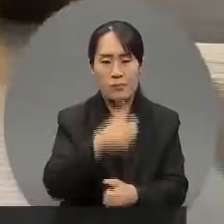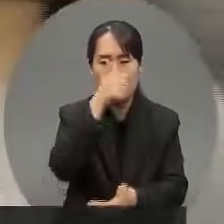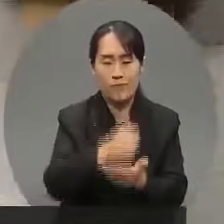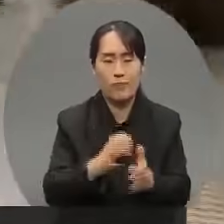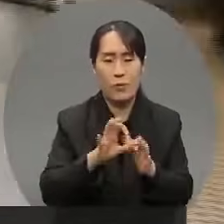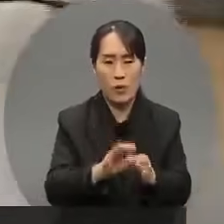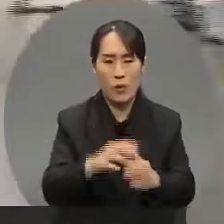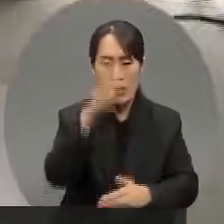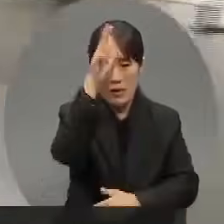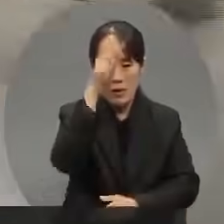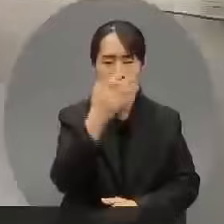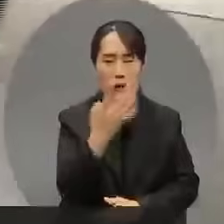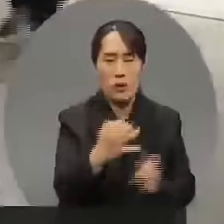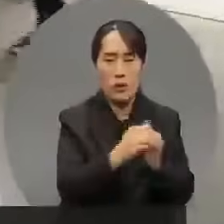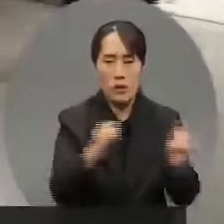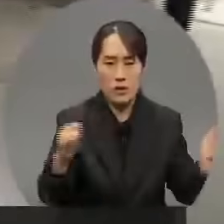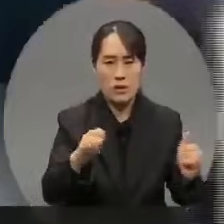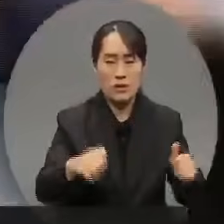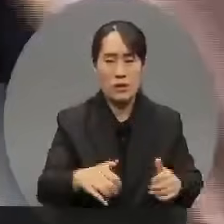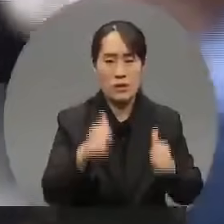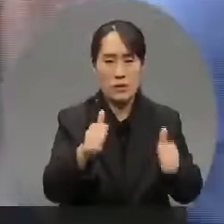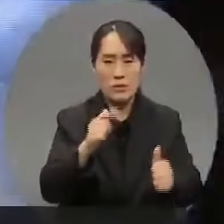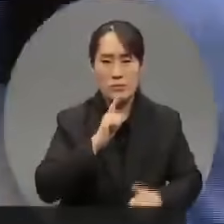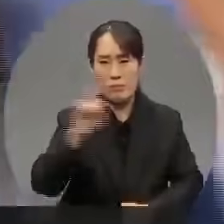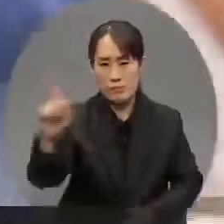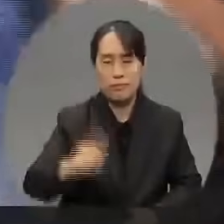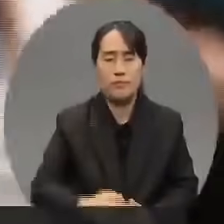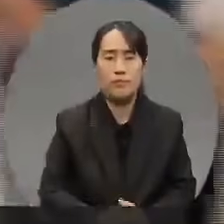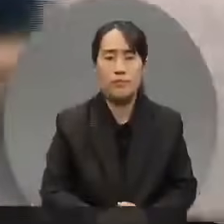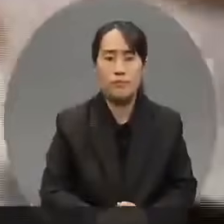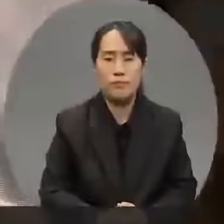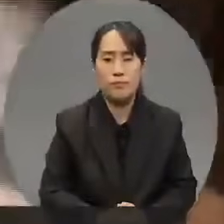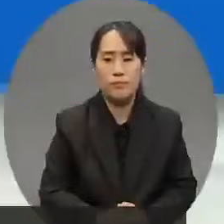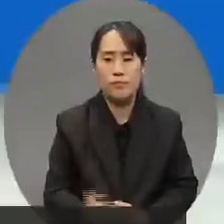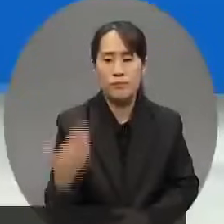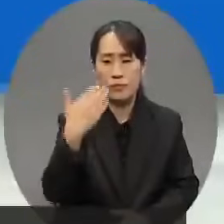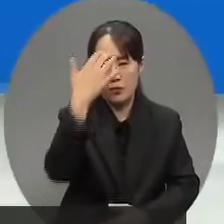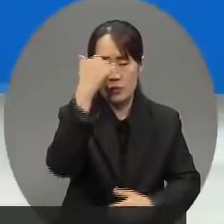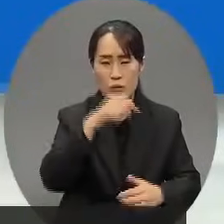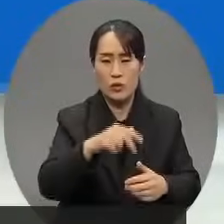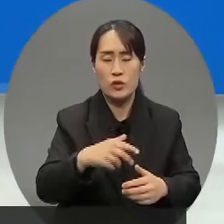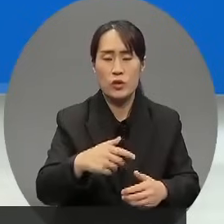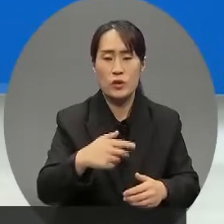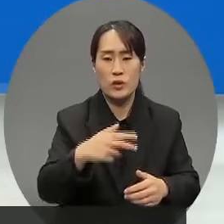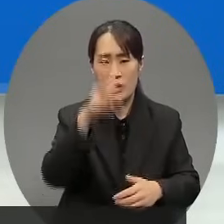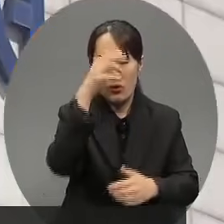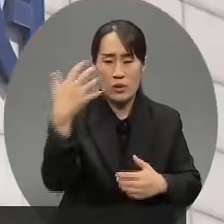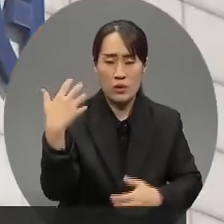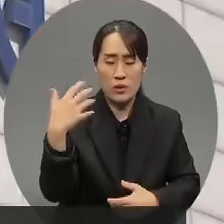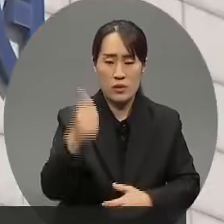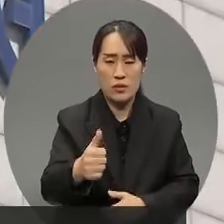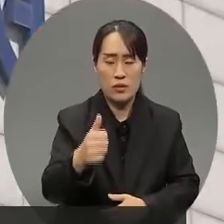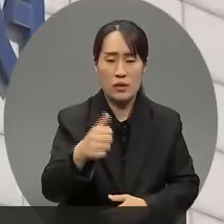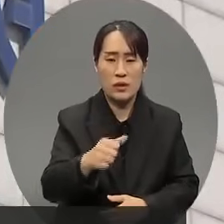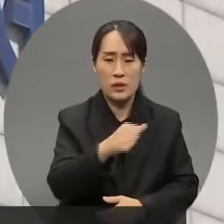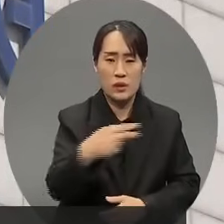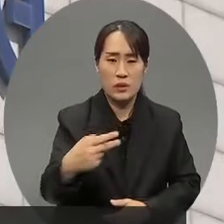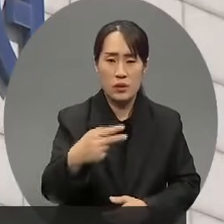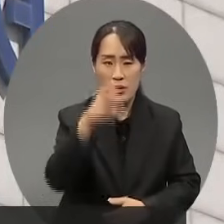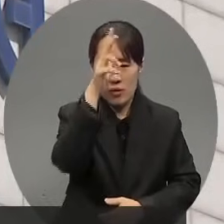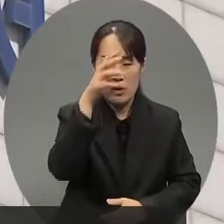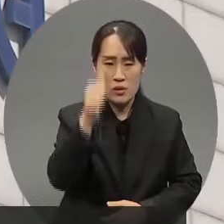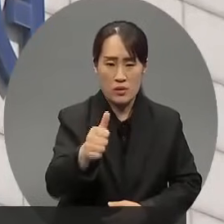관련 경찰관 14명을 무더기 기소했습니다 전 충북 경찰청장과 전 흥덕 경찰서장 등